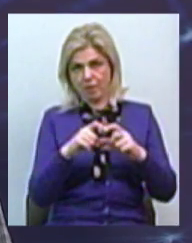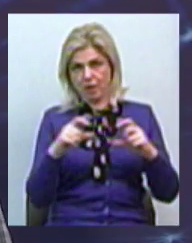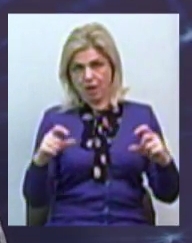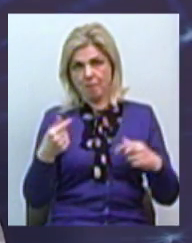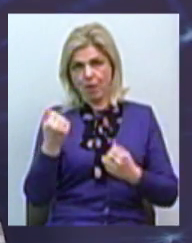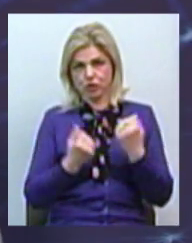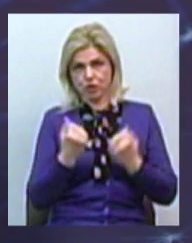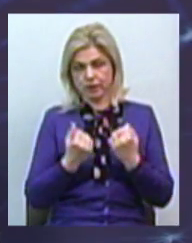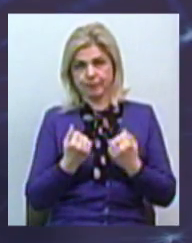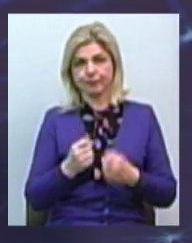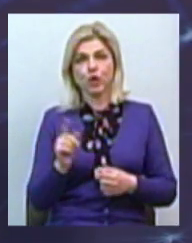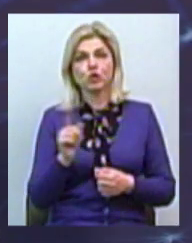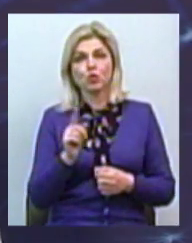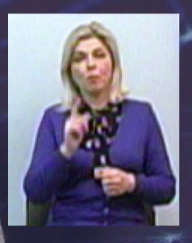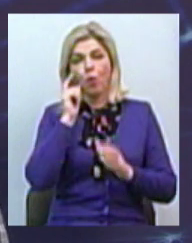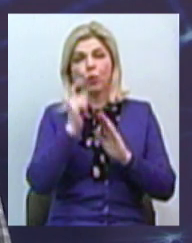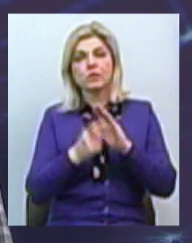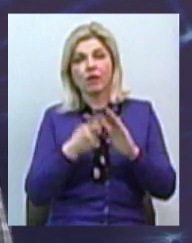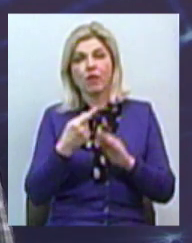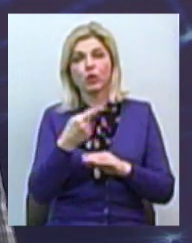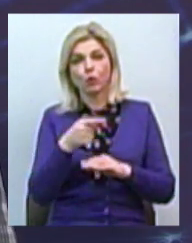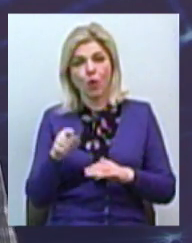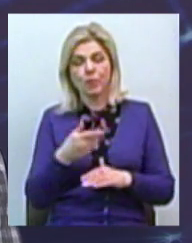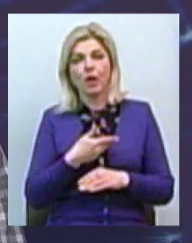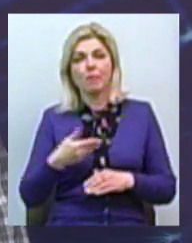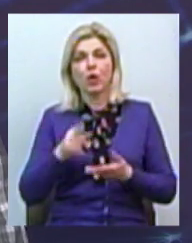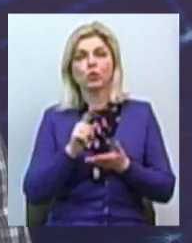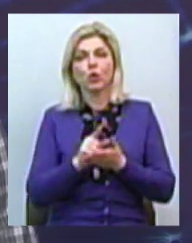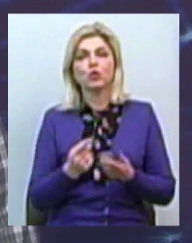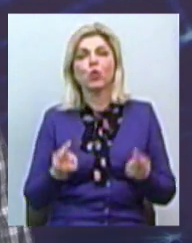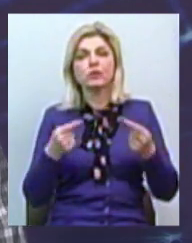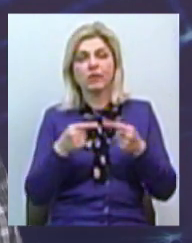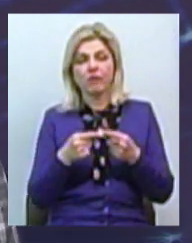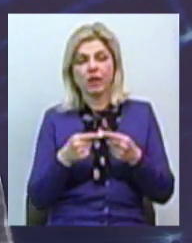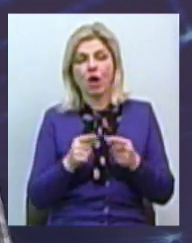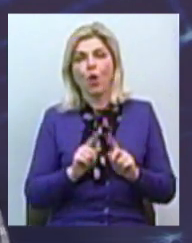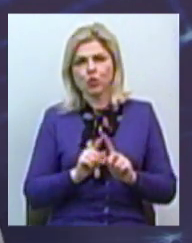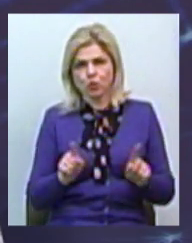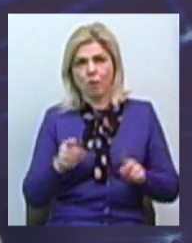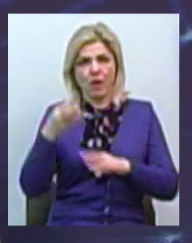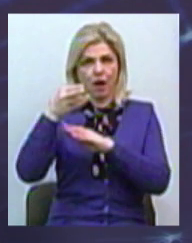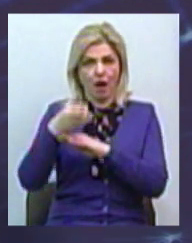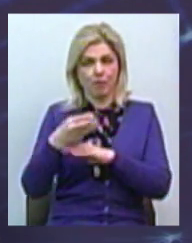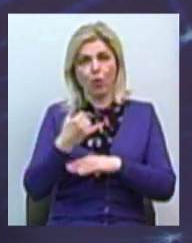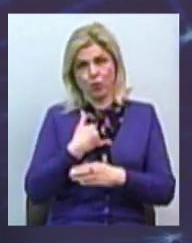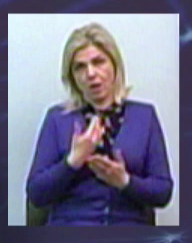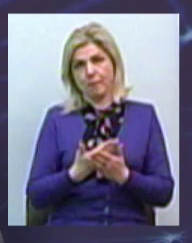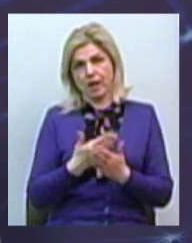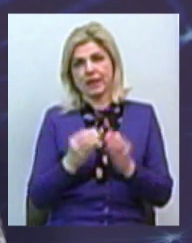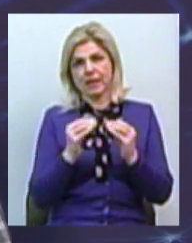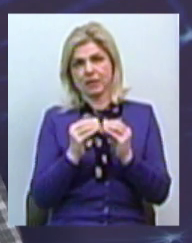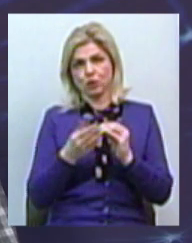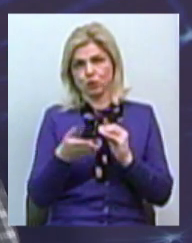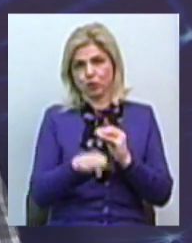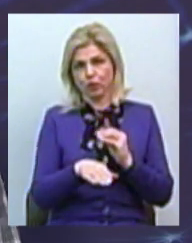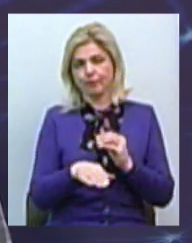того, щоб розпізнавати номери, ми маємо встановлювати саме якісь особливі камери. У нас їх близько 10. Вони